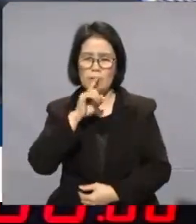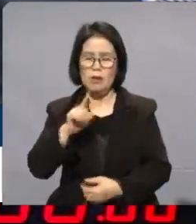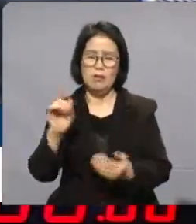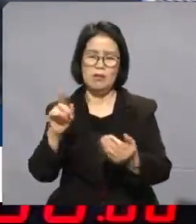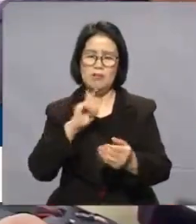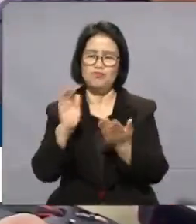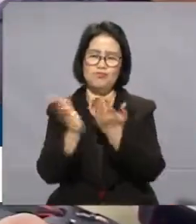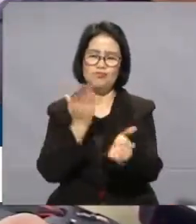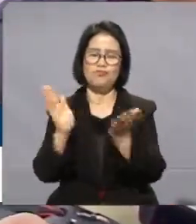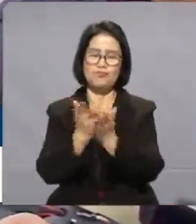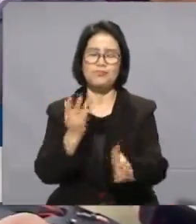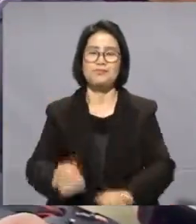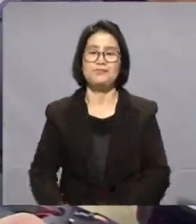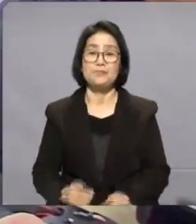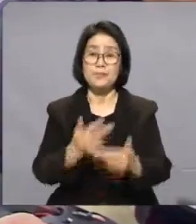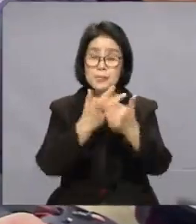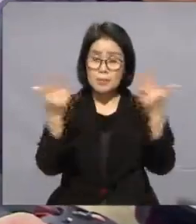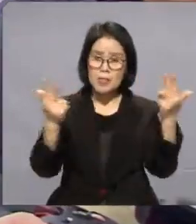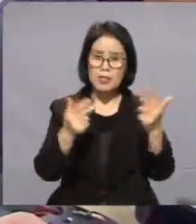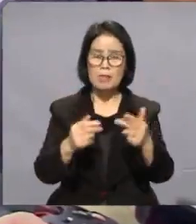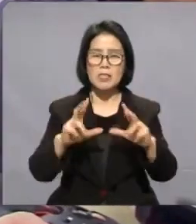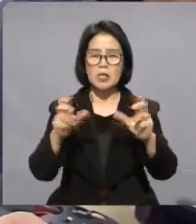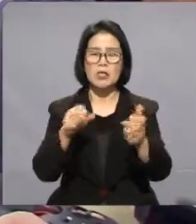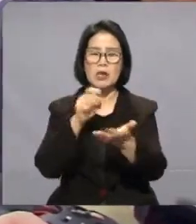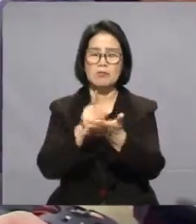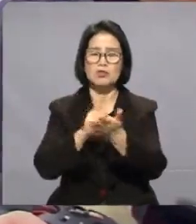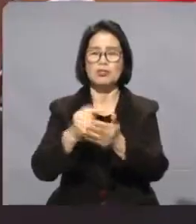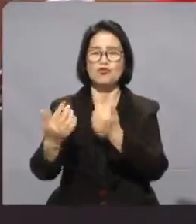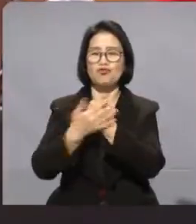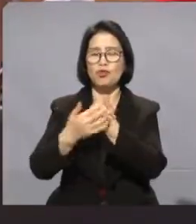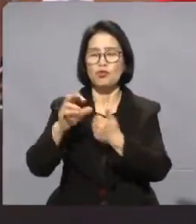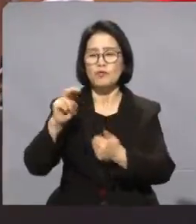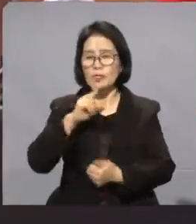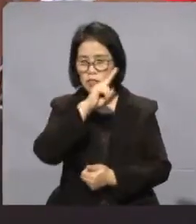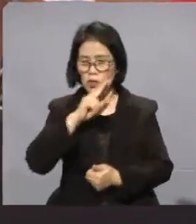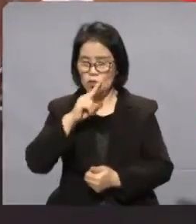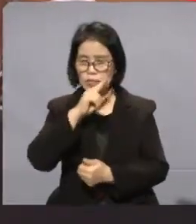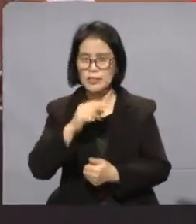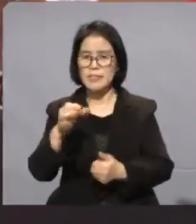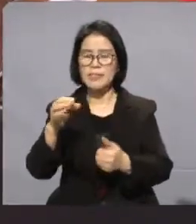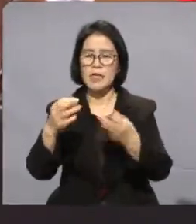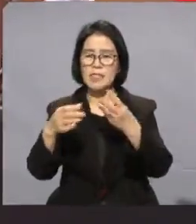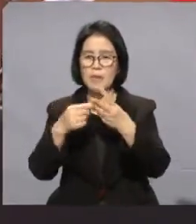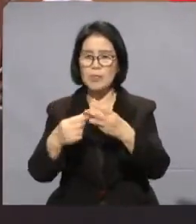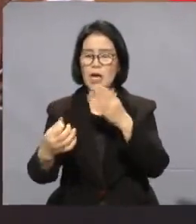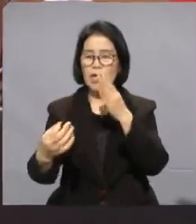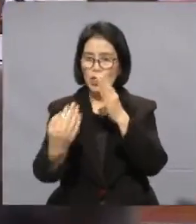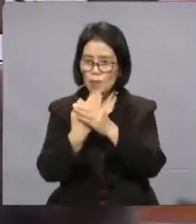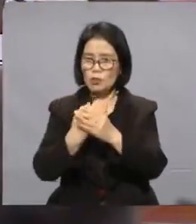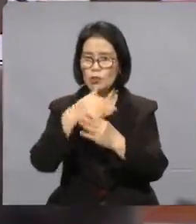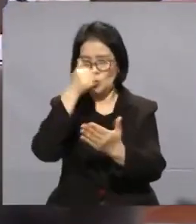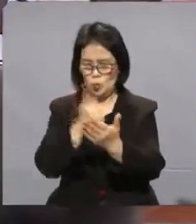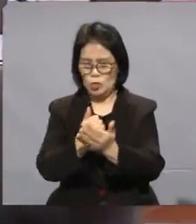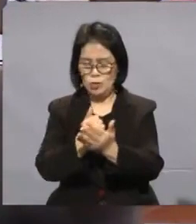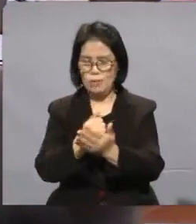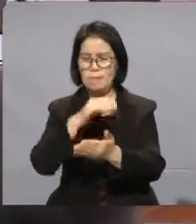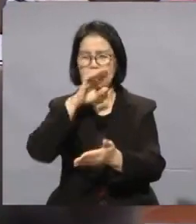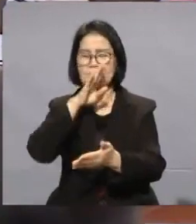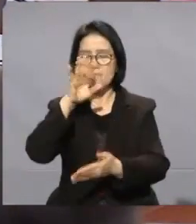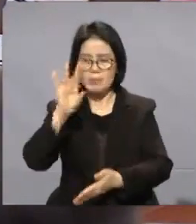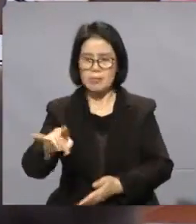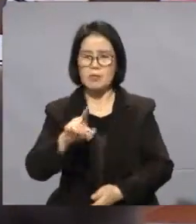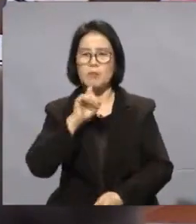부적절한 것입니다. 이재명 대표의 성남FC 후원금 의혹이야말로 제3자 뇌물죄의 전형이라고